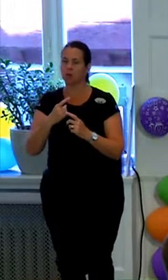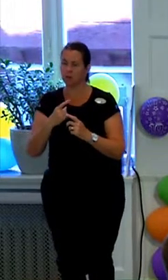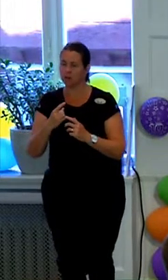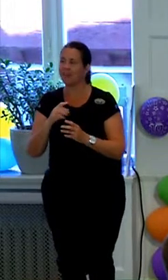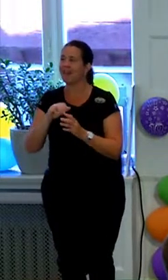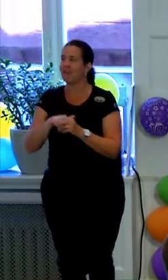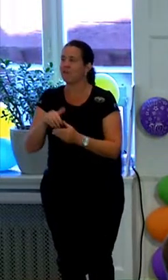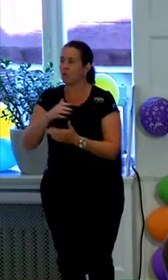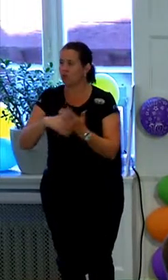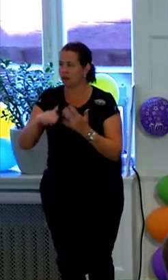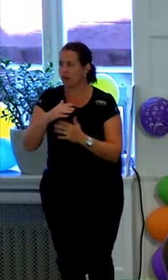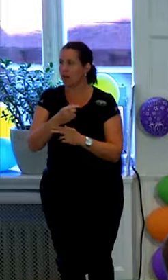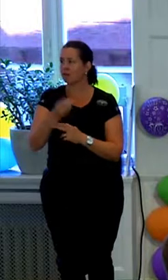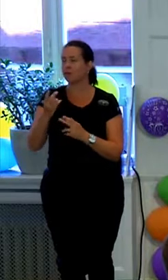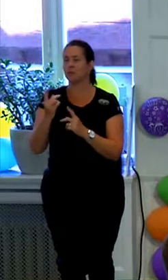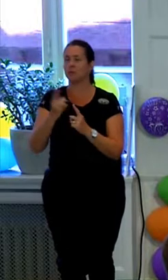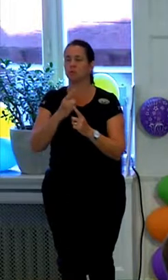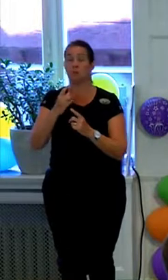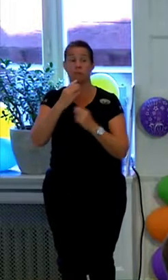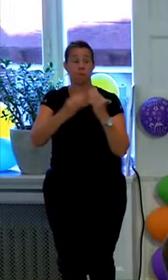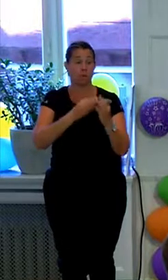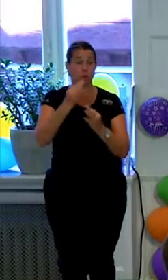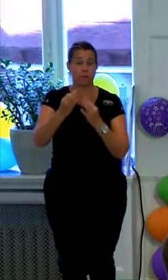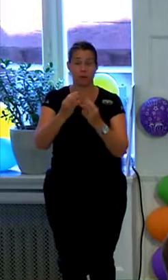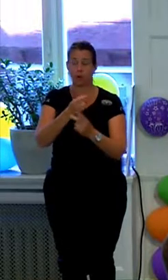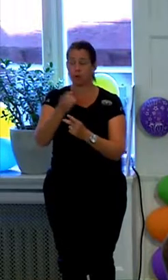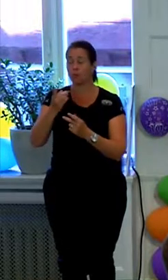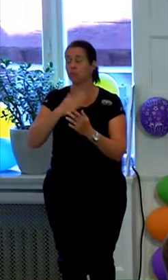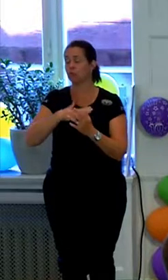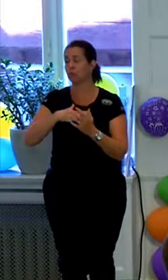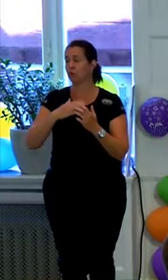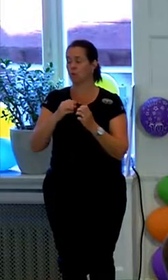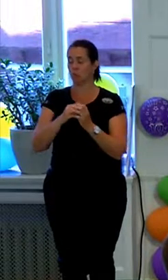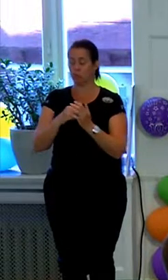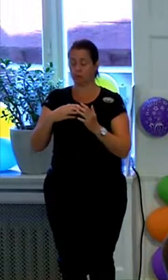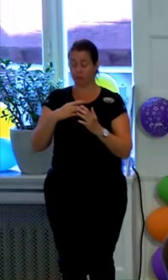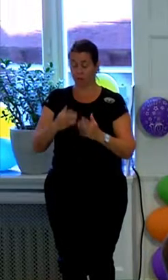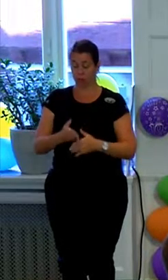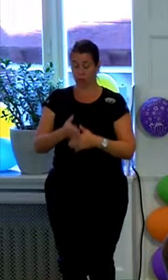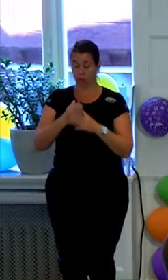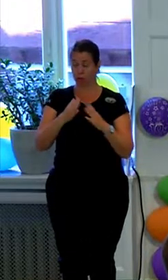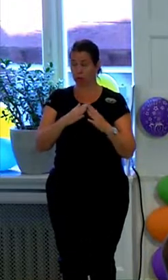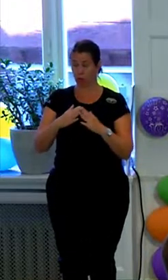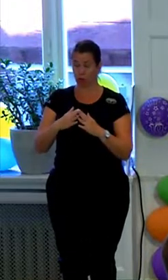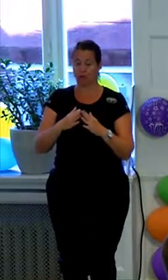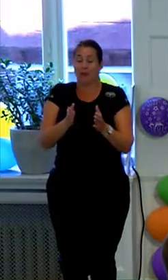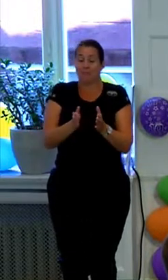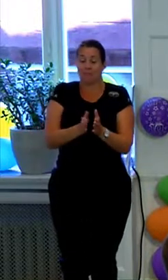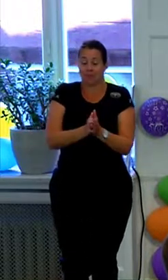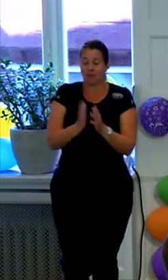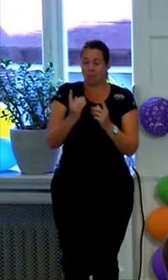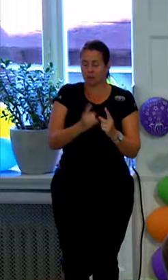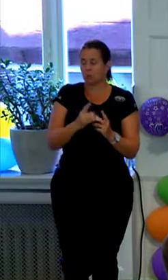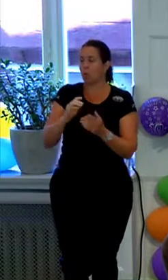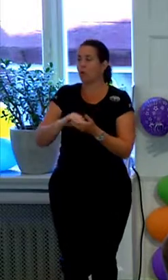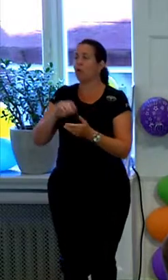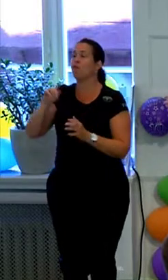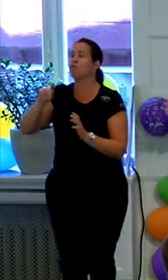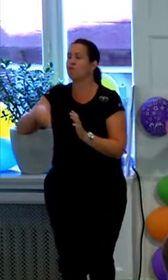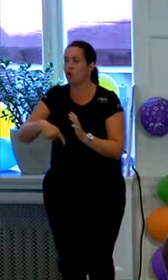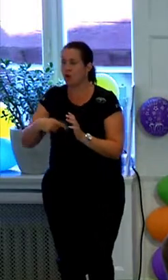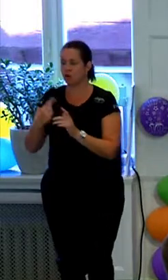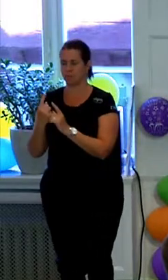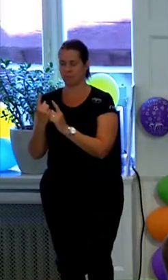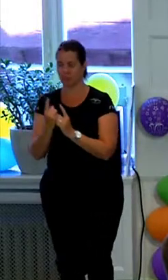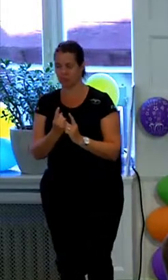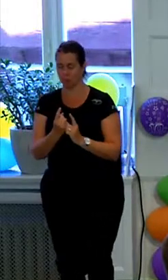tycker. För vi bygger ju staden med människor och för människor. Men det menar jag inte att